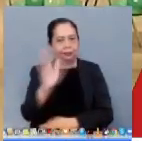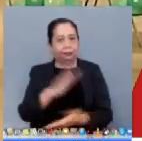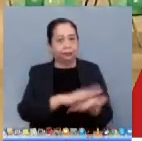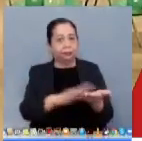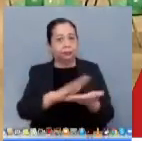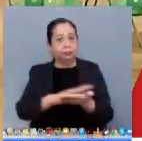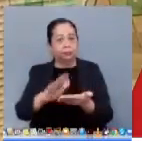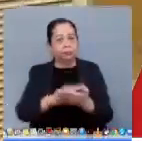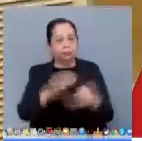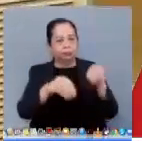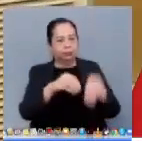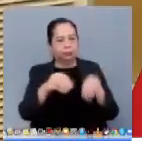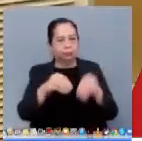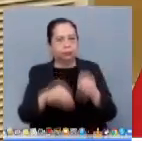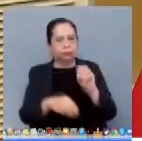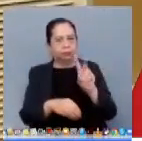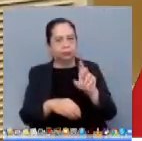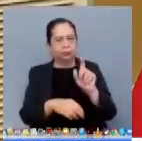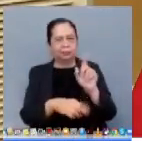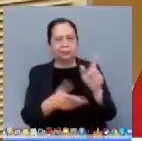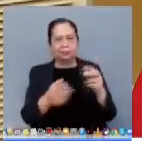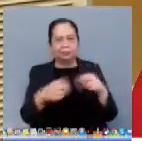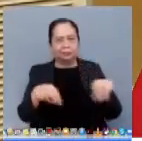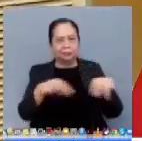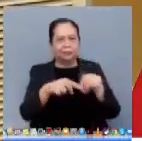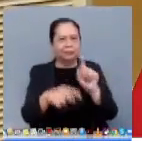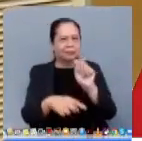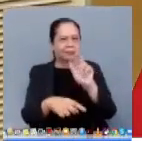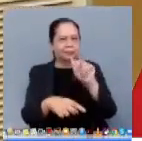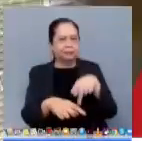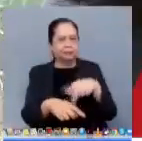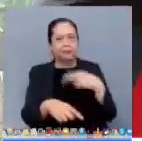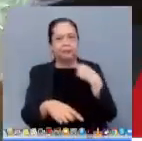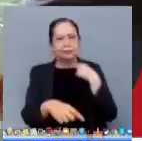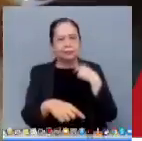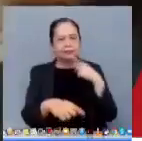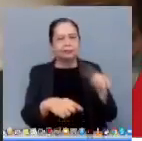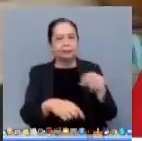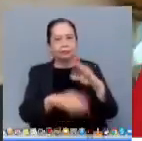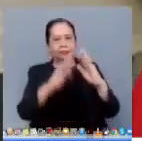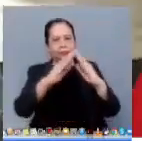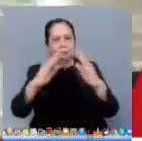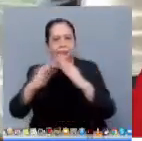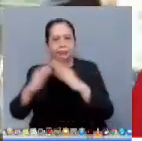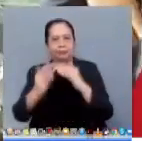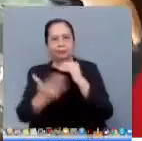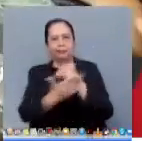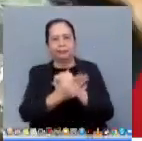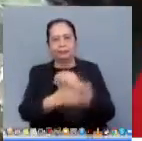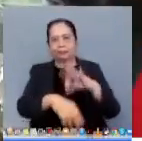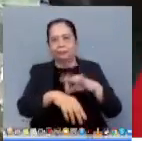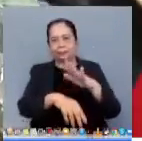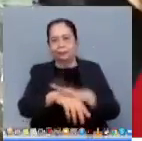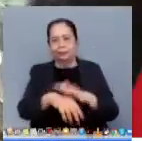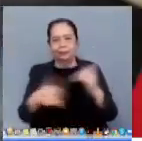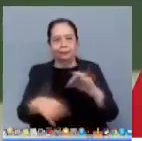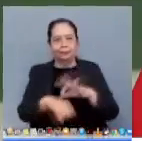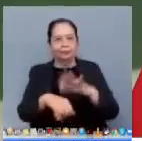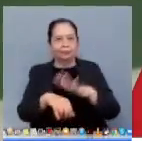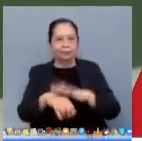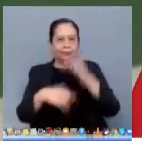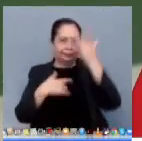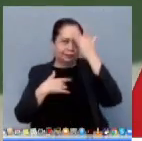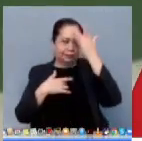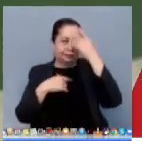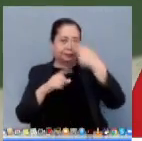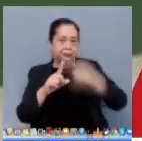OV traps o mosquito trap sa iba't ibang bahay bilang preventive measure o iwas dengue ngayong Dengue Awareness Month. Habang